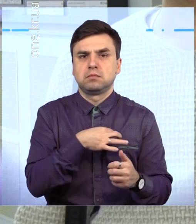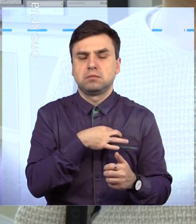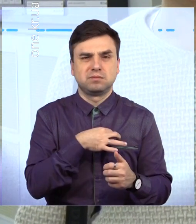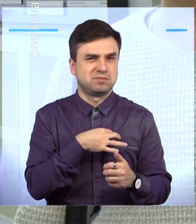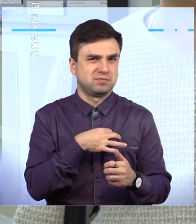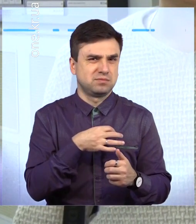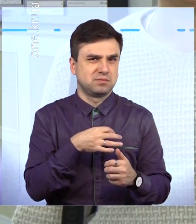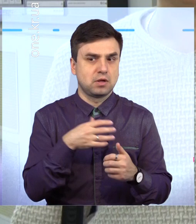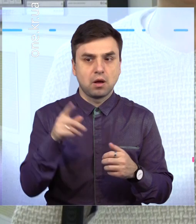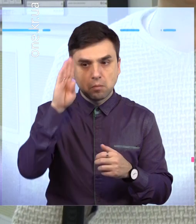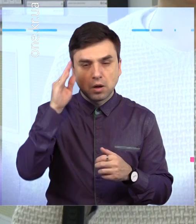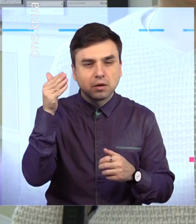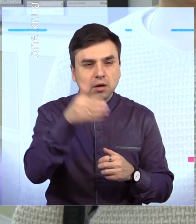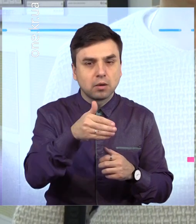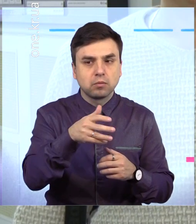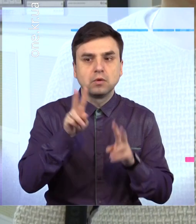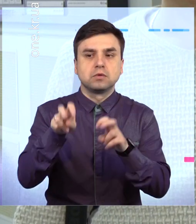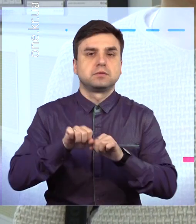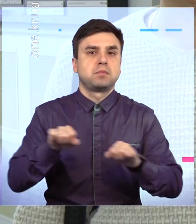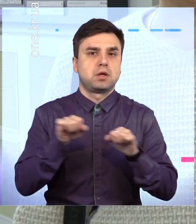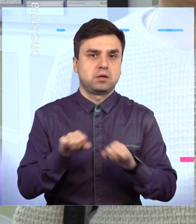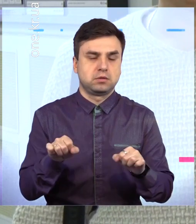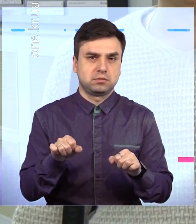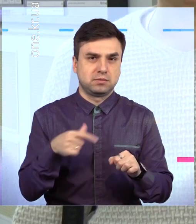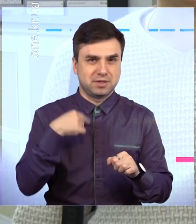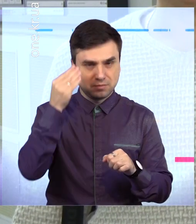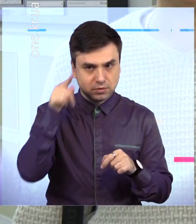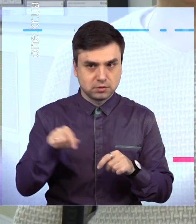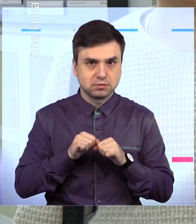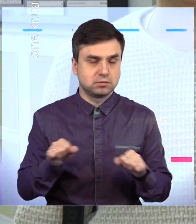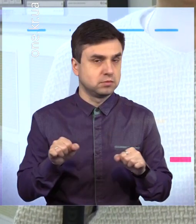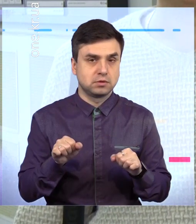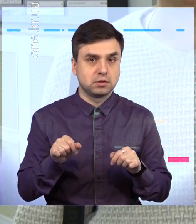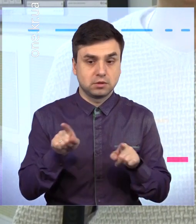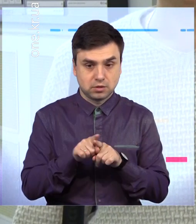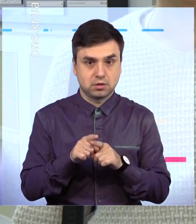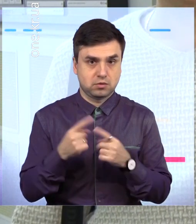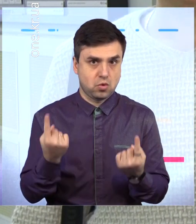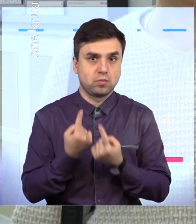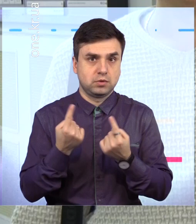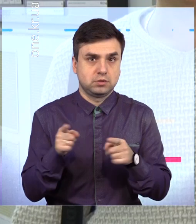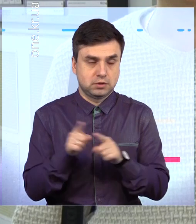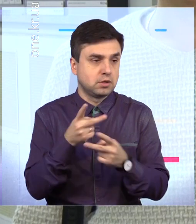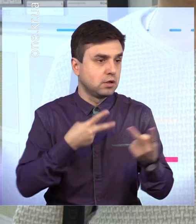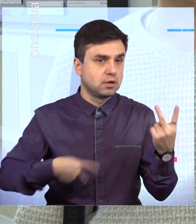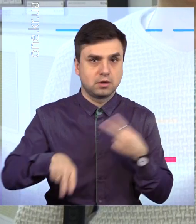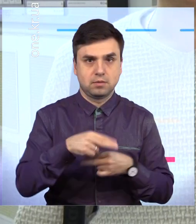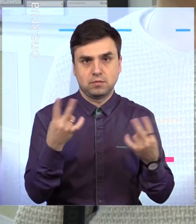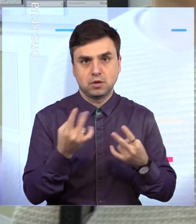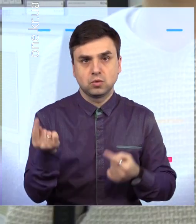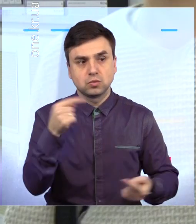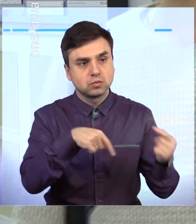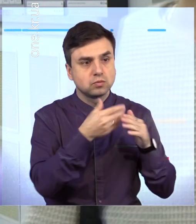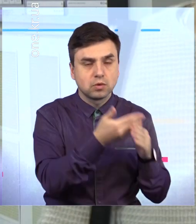считается чем-то таким из ряда вон выходящим, героизмом. Я не считаю, что это героизм. Так должно быть. Люди должны друг другу помогать и не